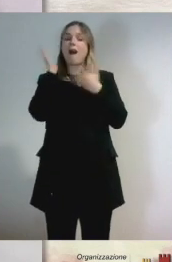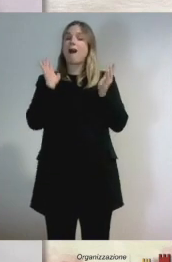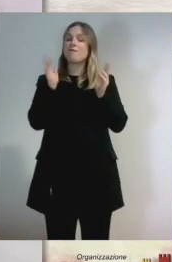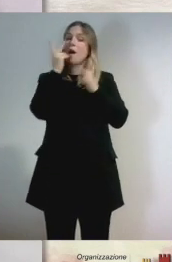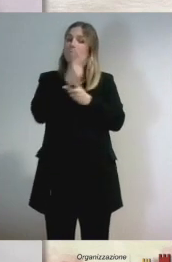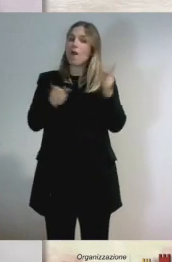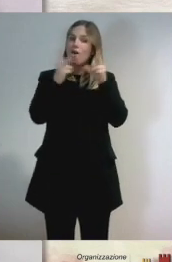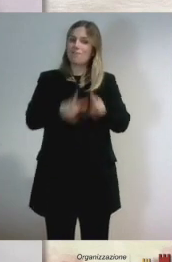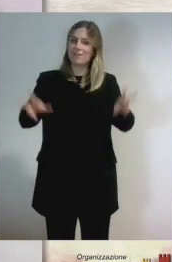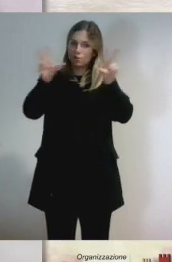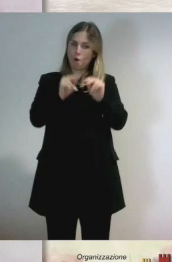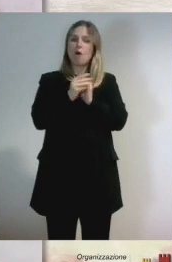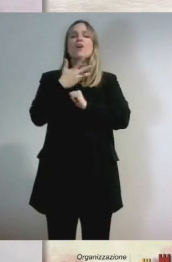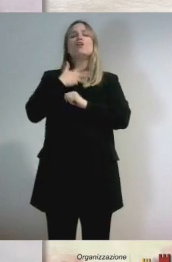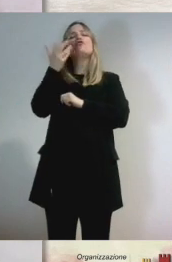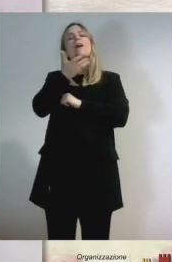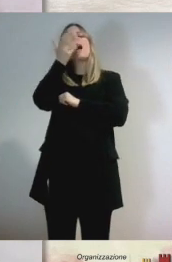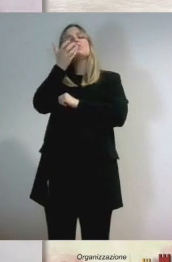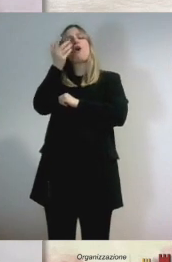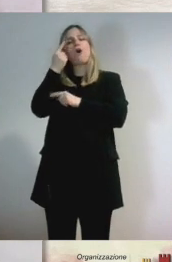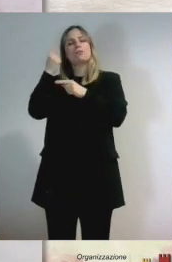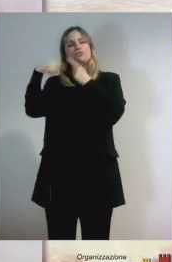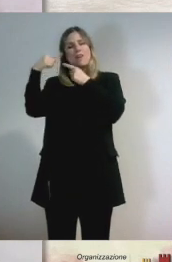di quelli della mia generazione